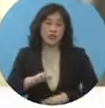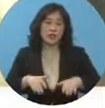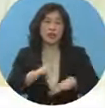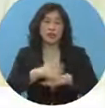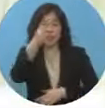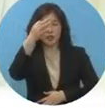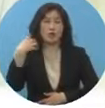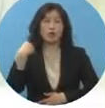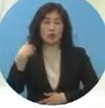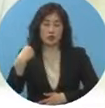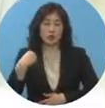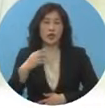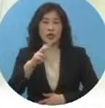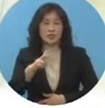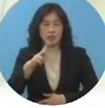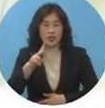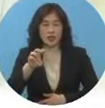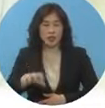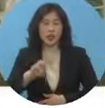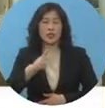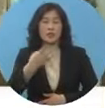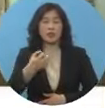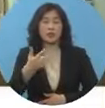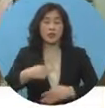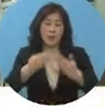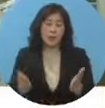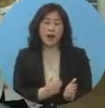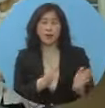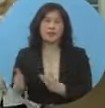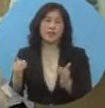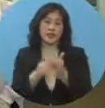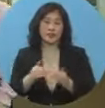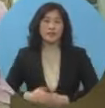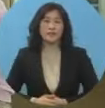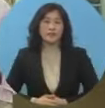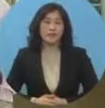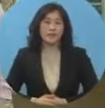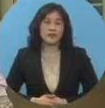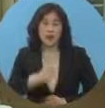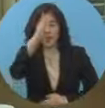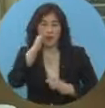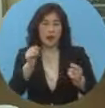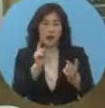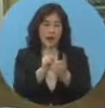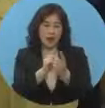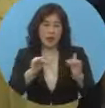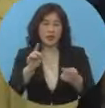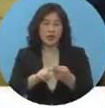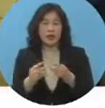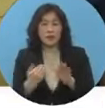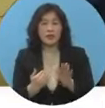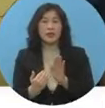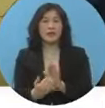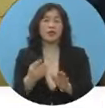21개 소 391 실의 경리 시사로 확보했습니다 도에서는 확진 자와 접촉자 에 대한 선제적인 조치와